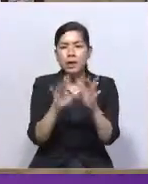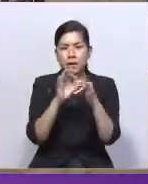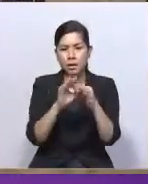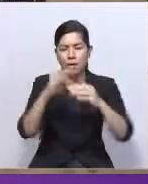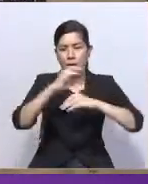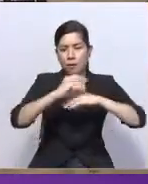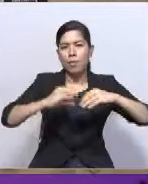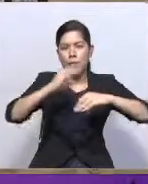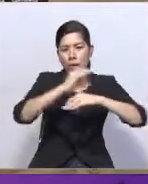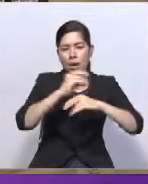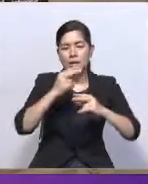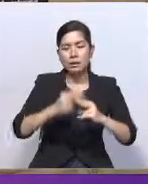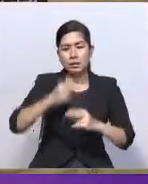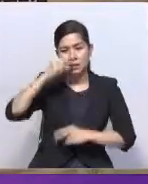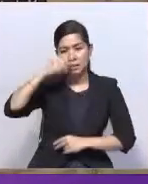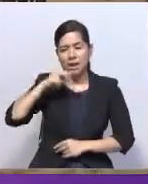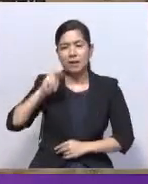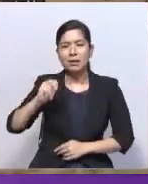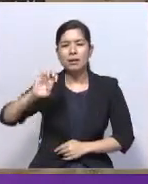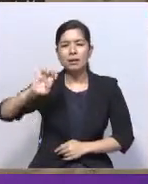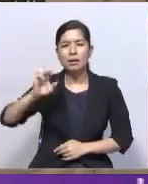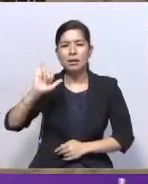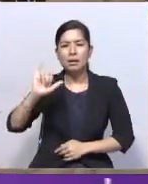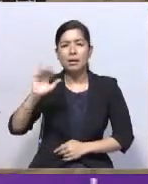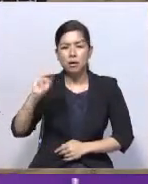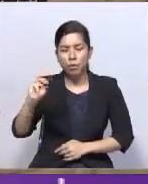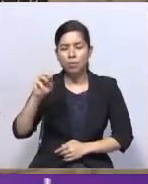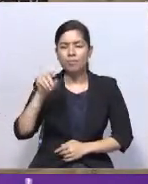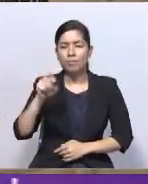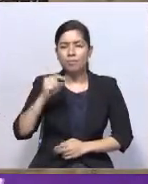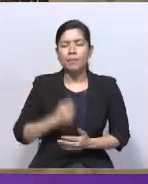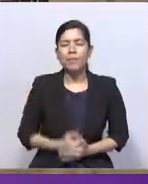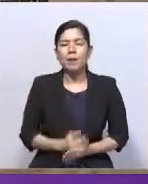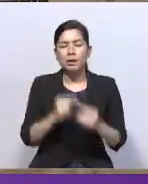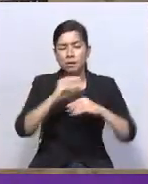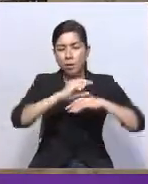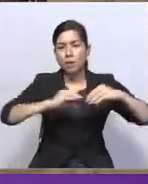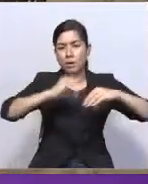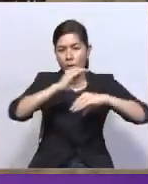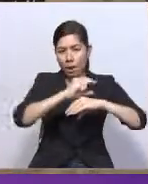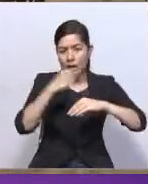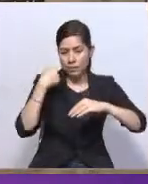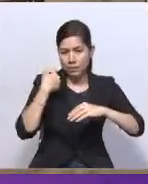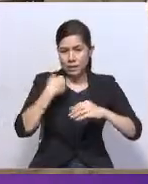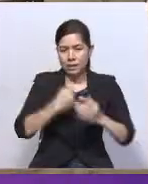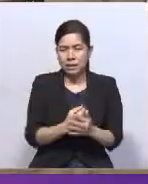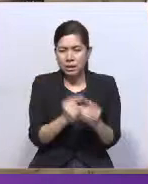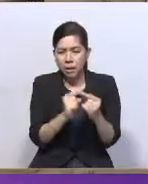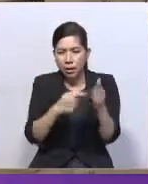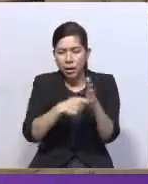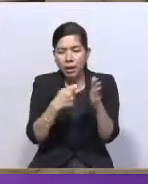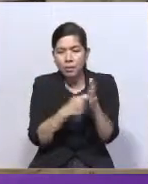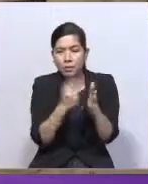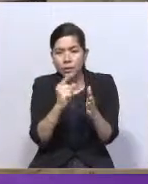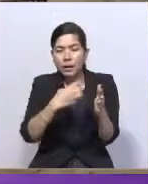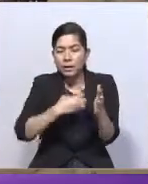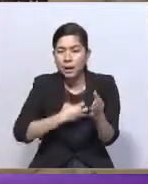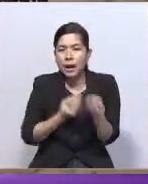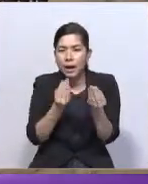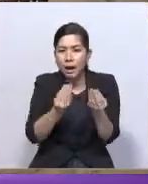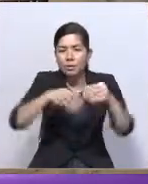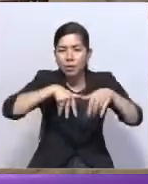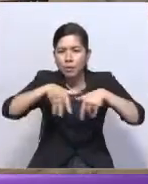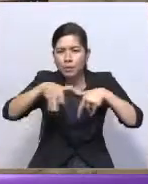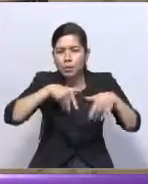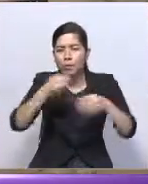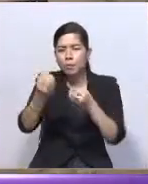มนะครับวันนี้พวกเราทราบกันดีว่าโครงการไทยนิยมนั้นเป็นโครงการที่ต้องการรับทราบปัญหาสะท้อนปัญหาที่แท้จริง